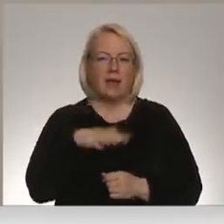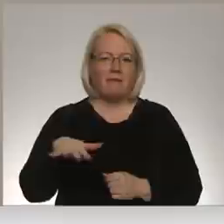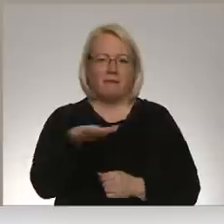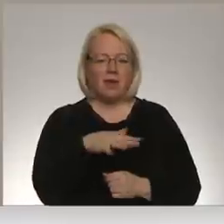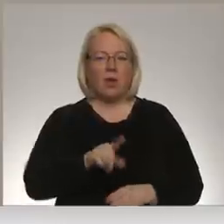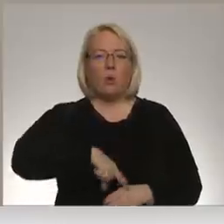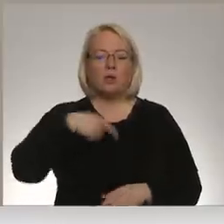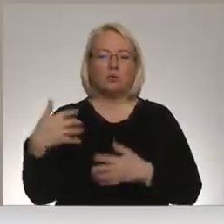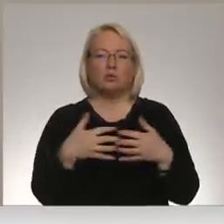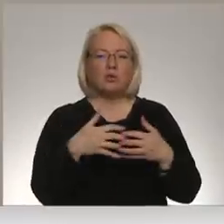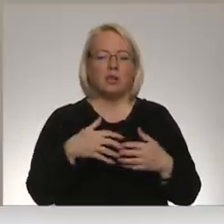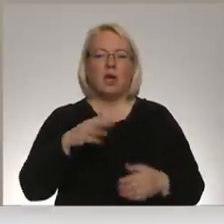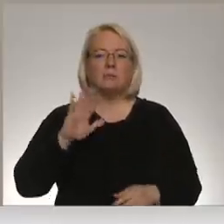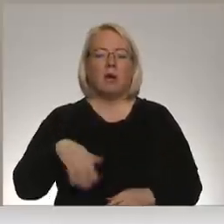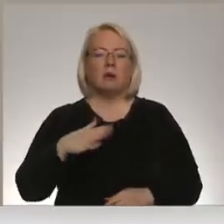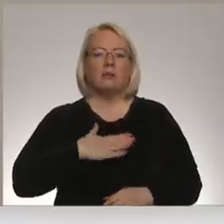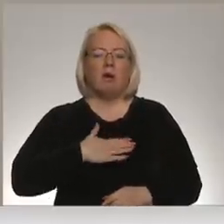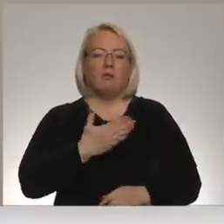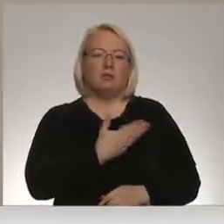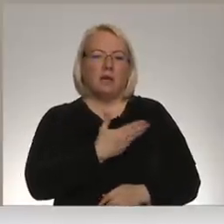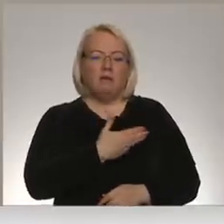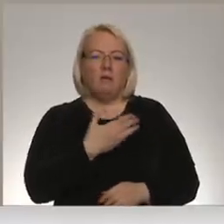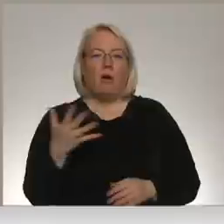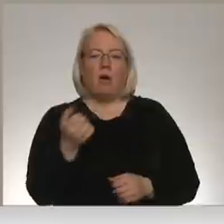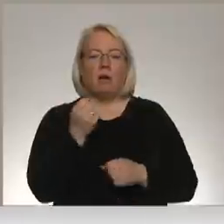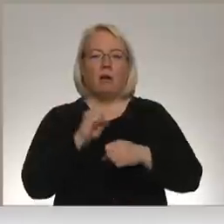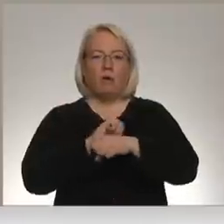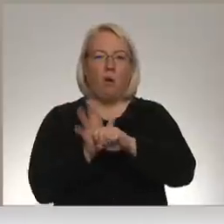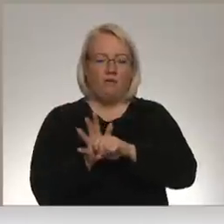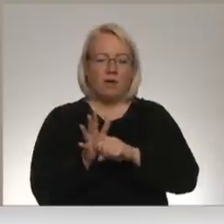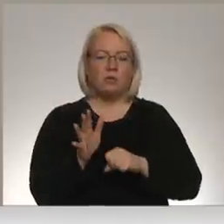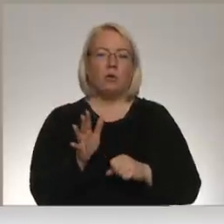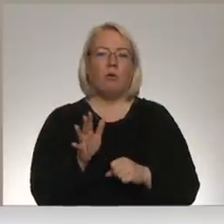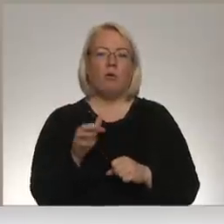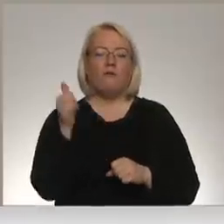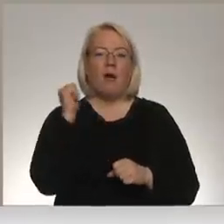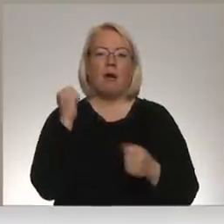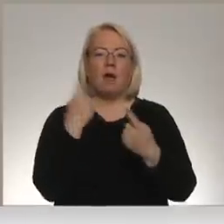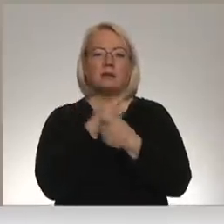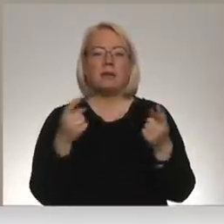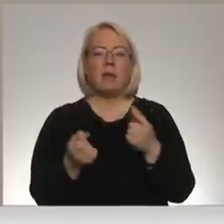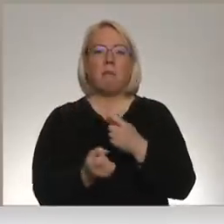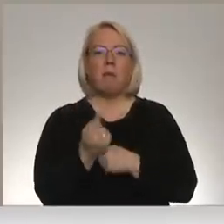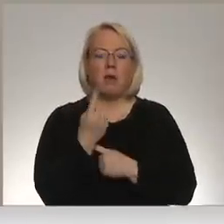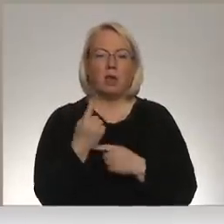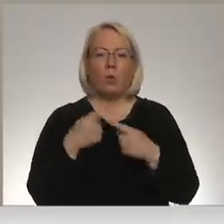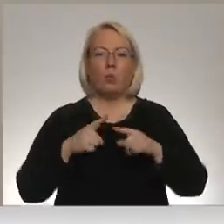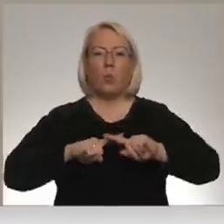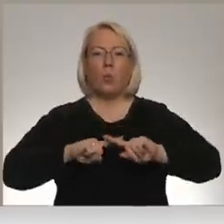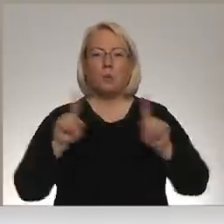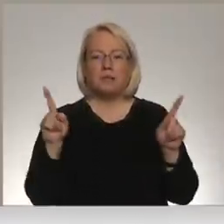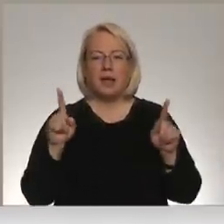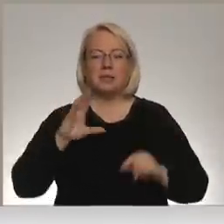ilgstoši cīnās par savu dzīvību ar Covidu. Un vakariem tā ziņa parādījās un uzreiz, burtiski